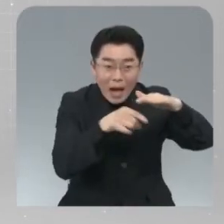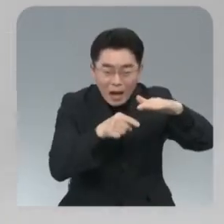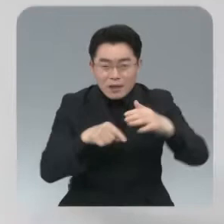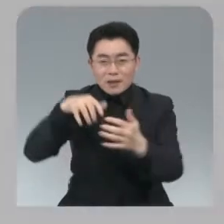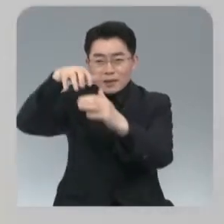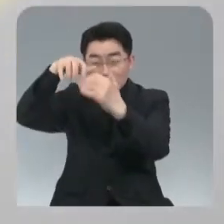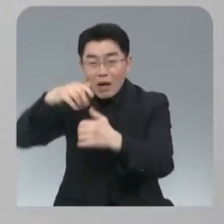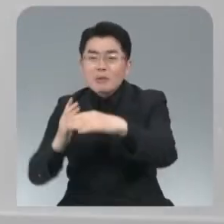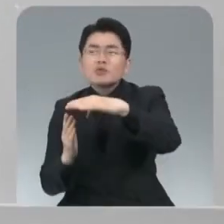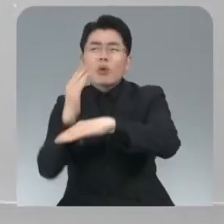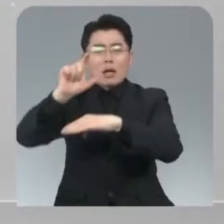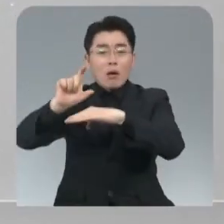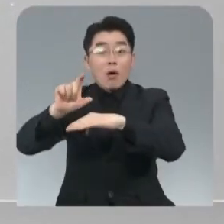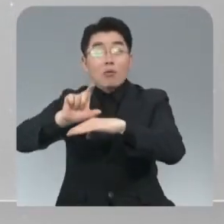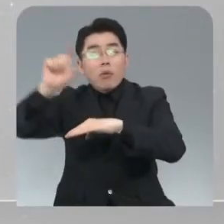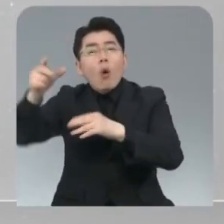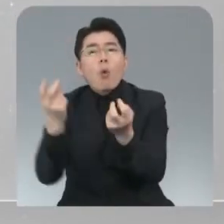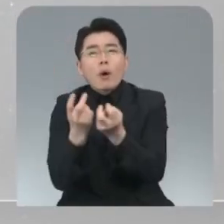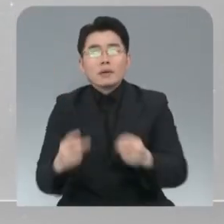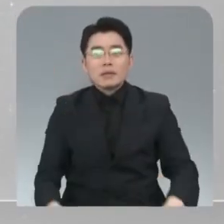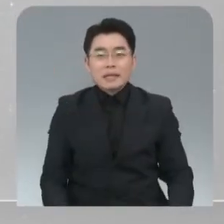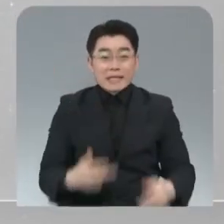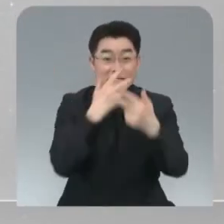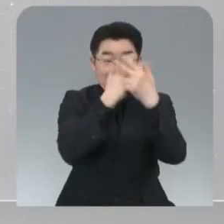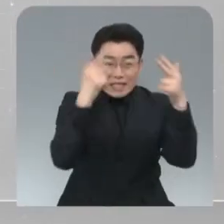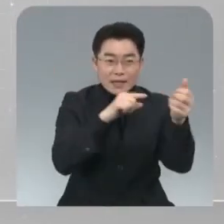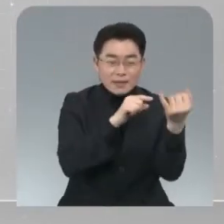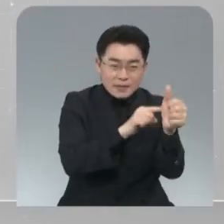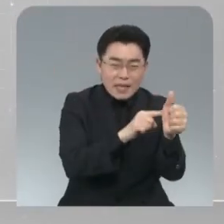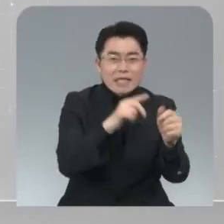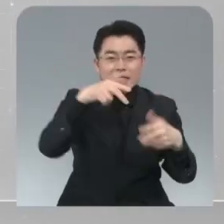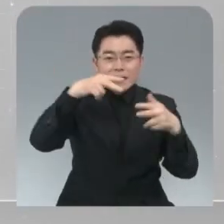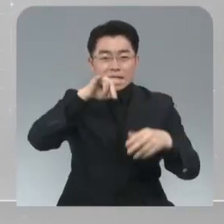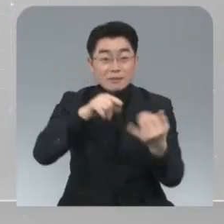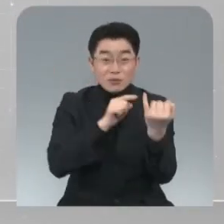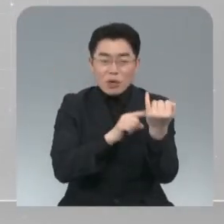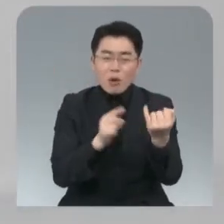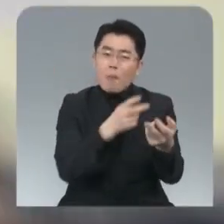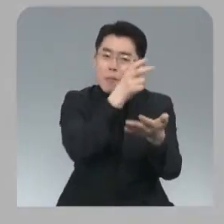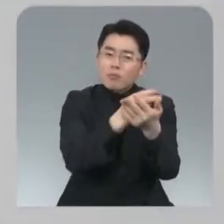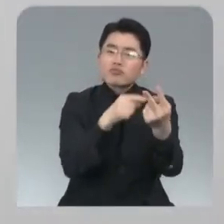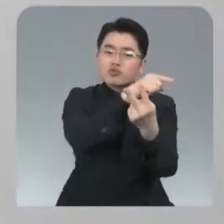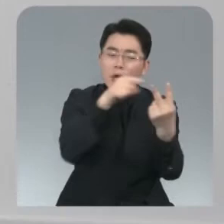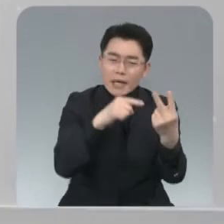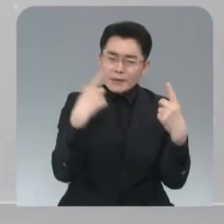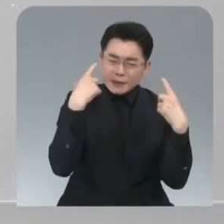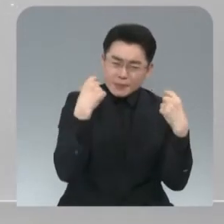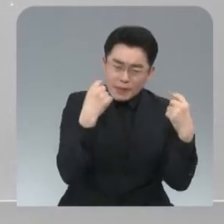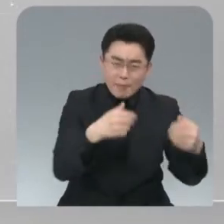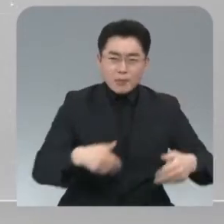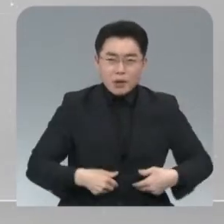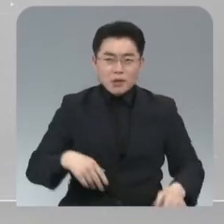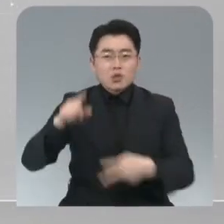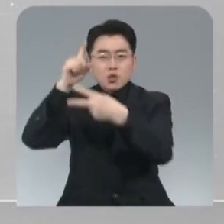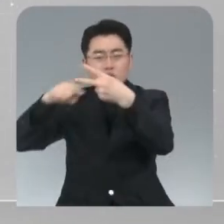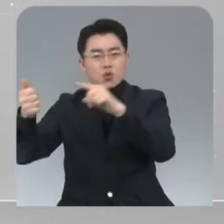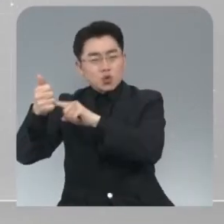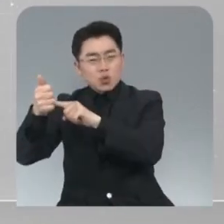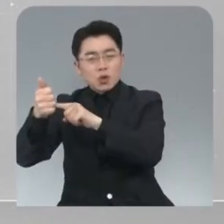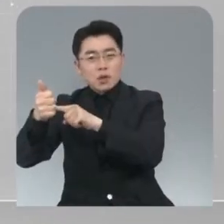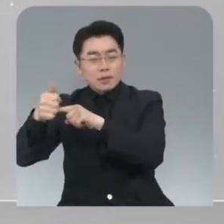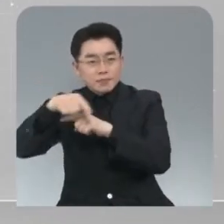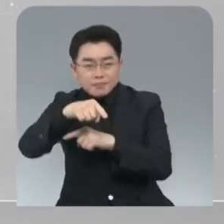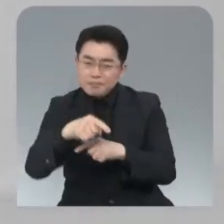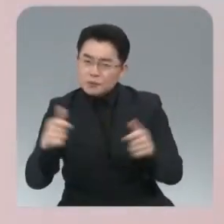쟁점입니다. 이재명, 심상정 후보는 두 제도의 유지, 확대, 윤석열 후보는 완화의 뜻을